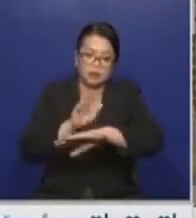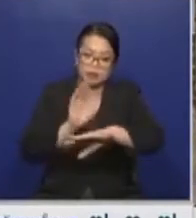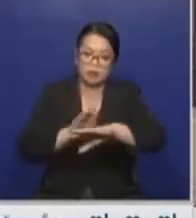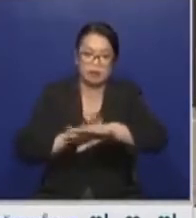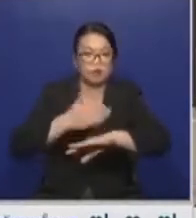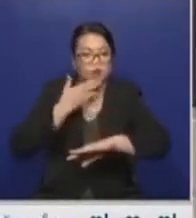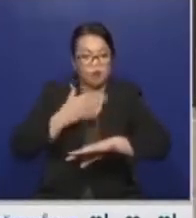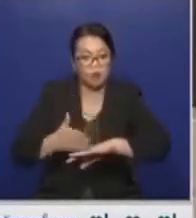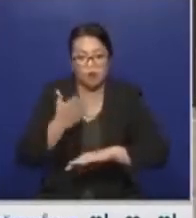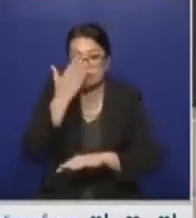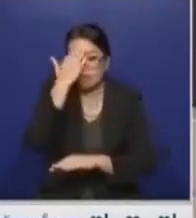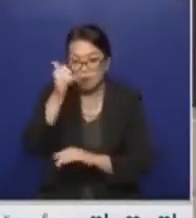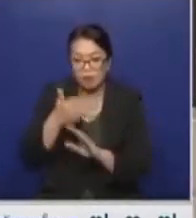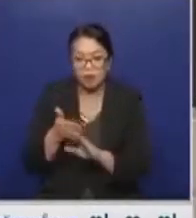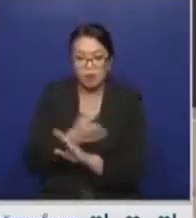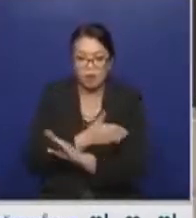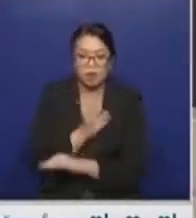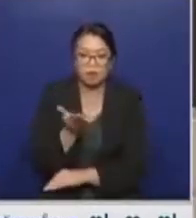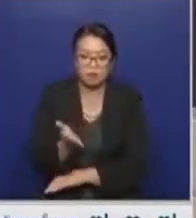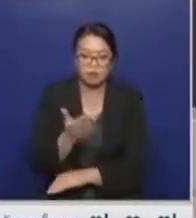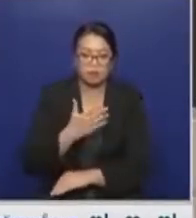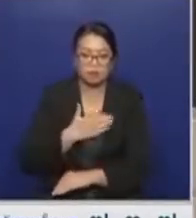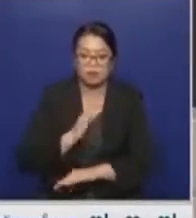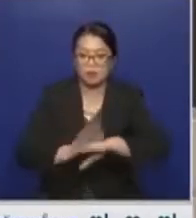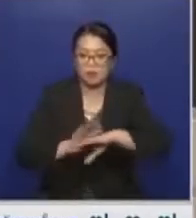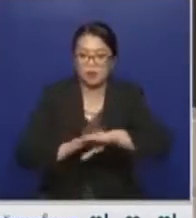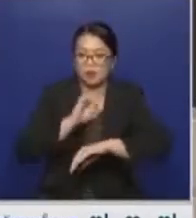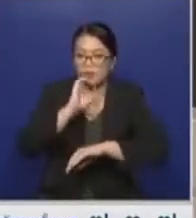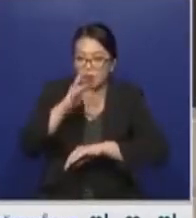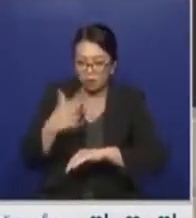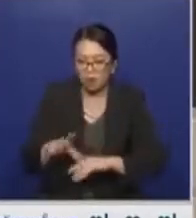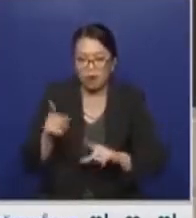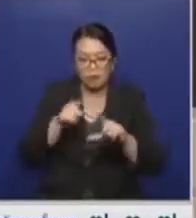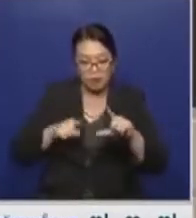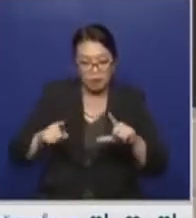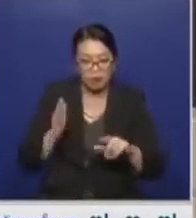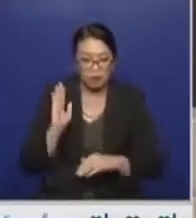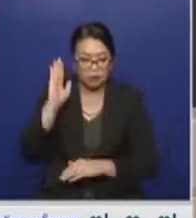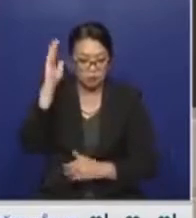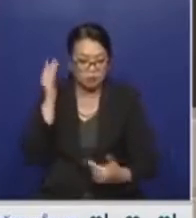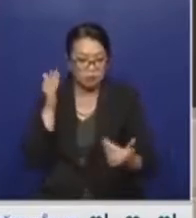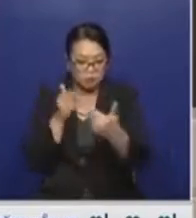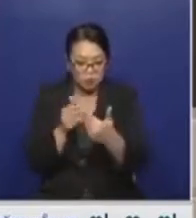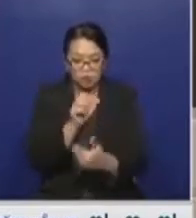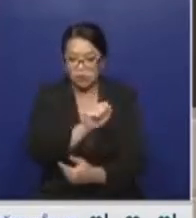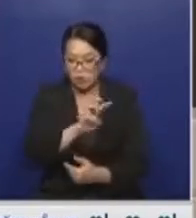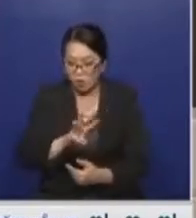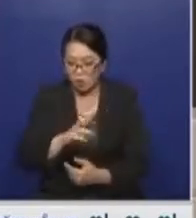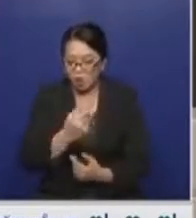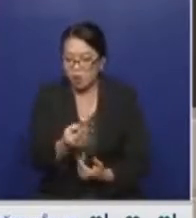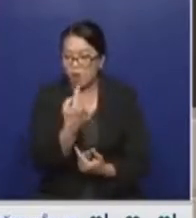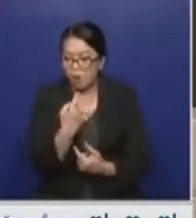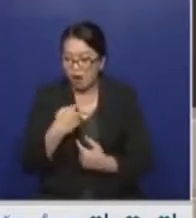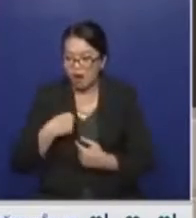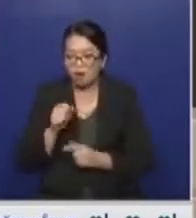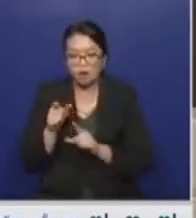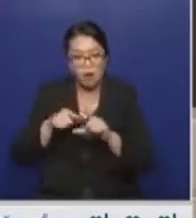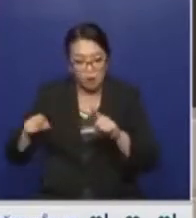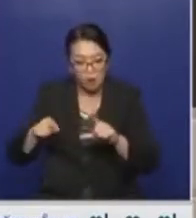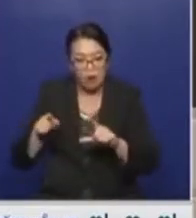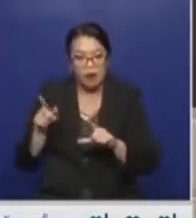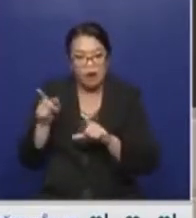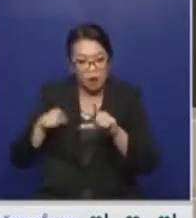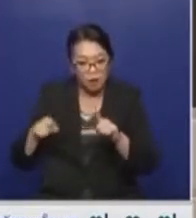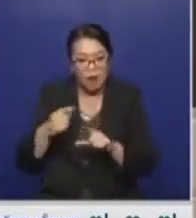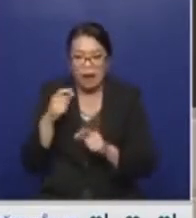ะก่อนหน้านี้เนี่ยทั้งเรานะครับปั๊บก้าวไกลเราได้ไปทวงวุฒิที่พาดพิงมาซึ่งความจริงพาดพิงนั้น